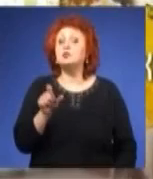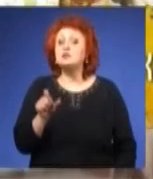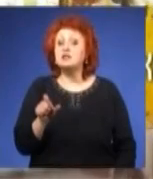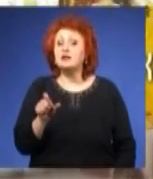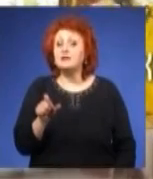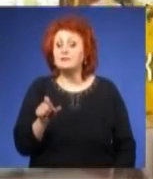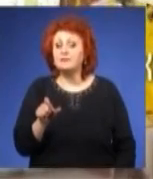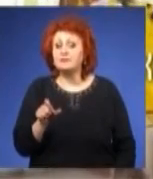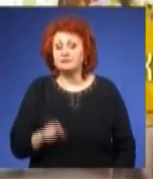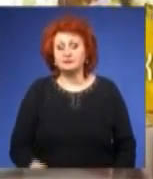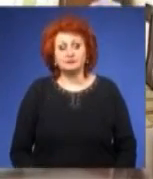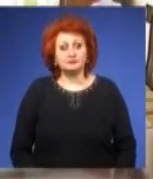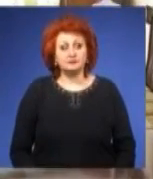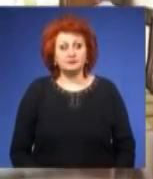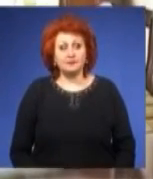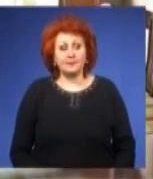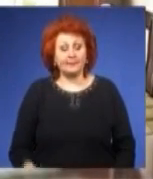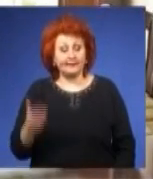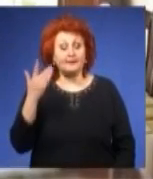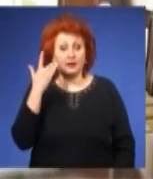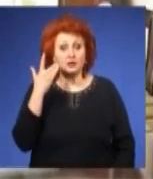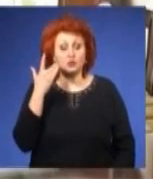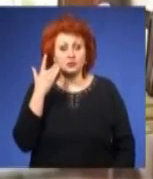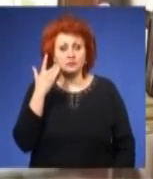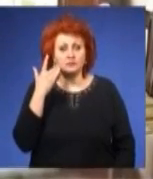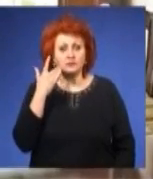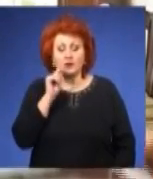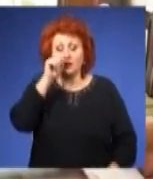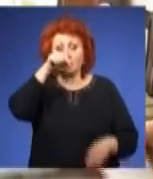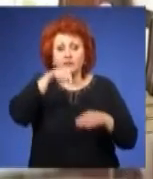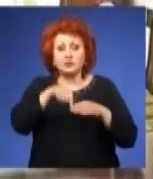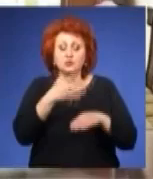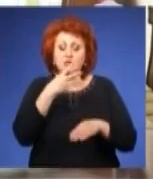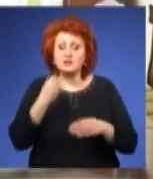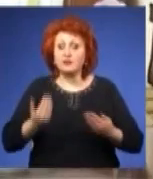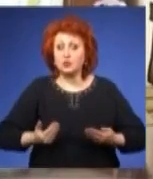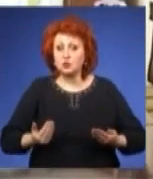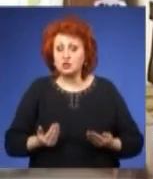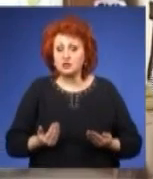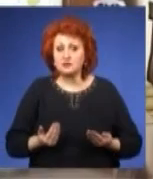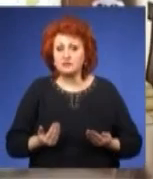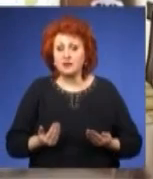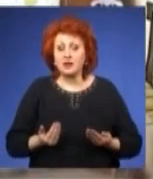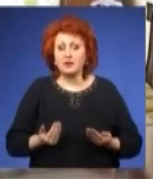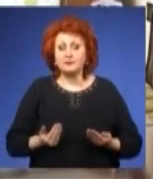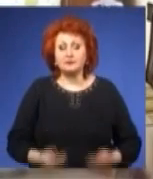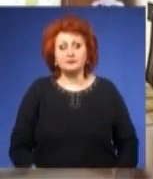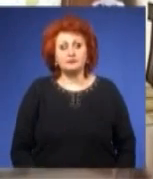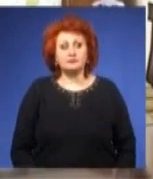совершенно ресоциализированных людей, которые вольются в созидательную жизнь в России.